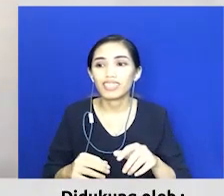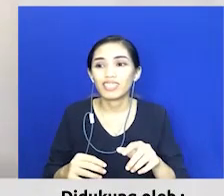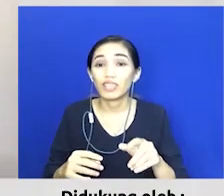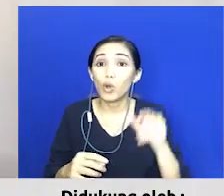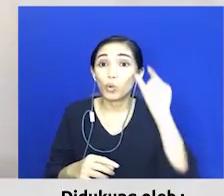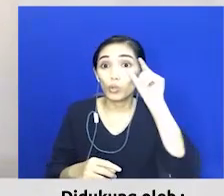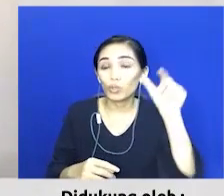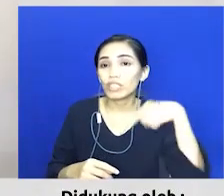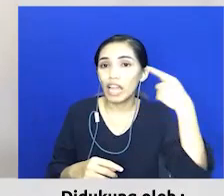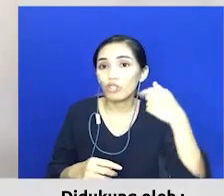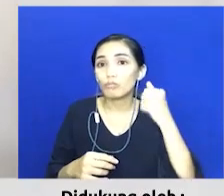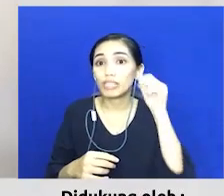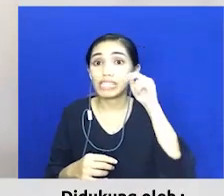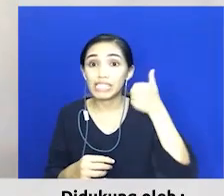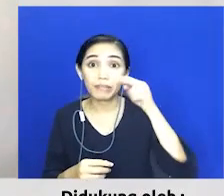untuk selalu bisa melihat